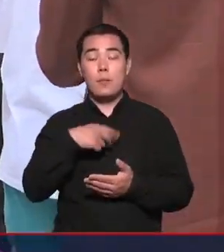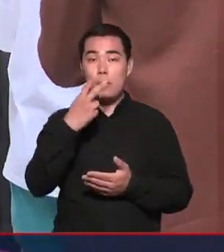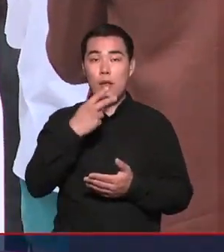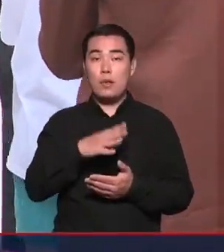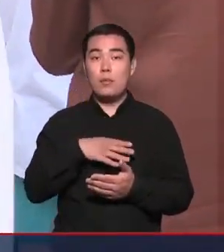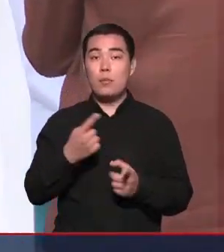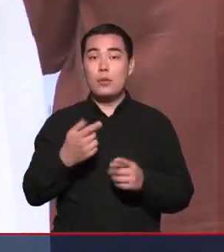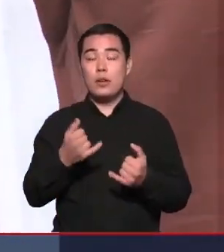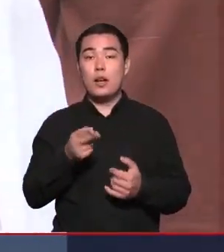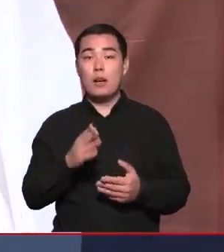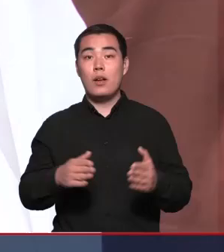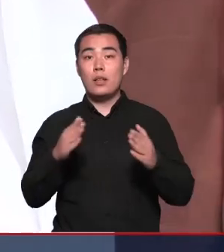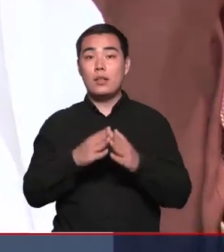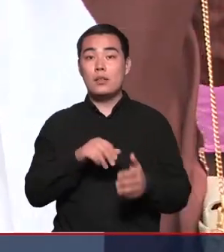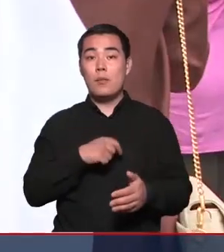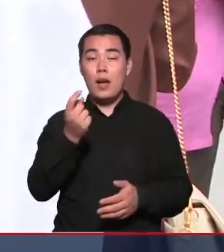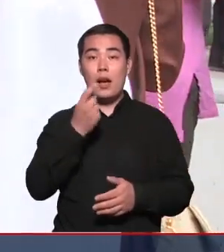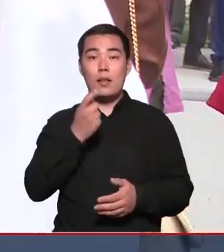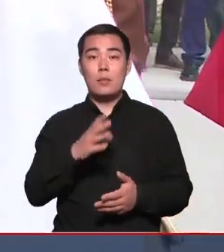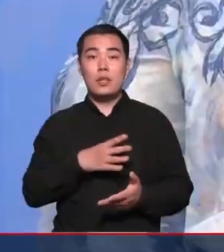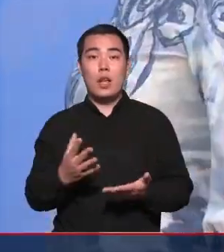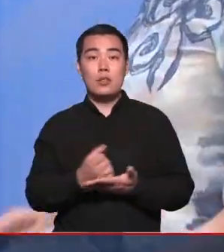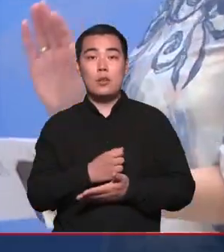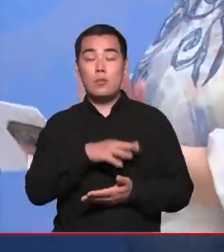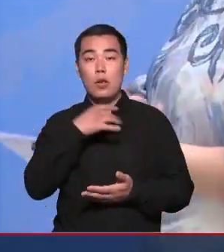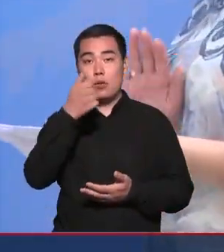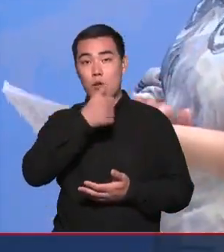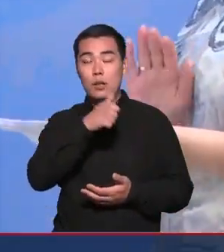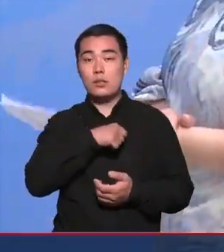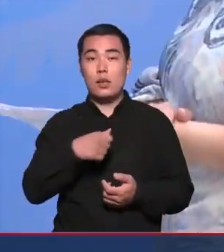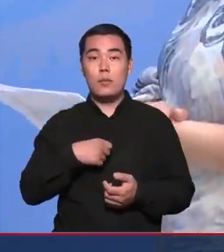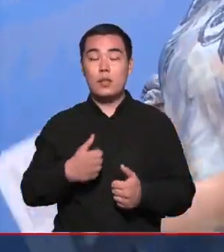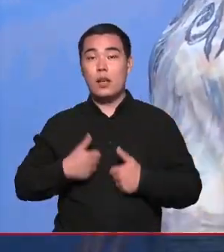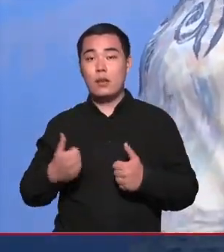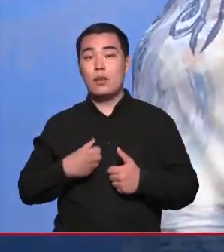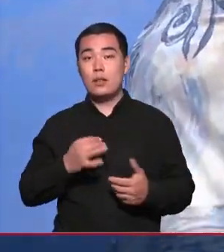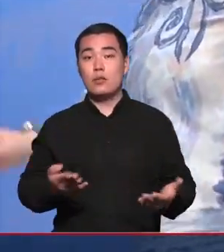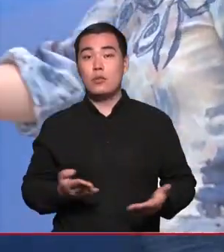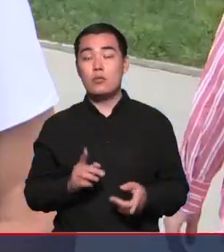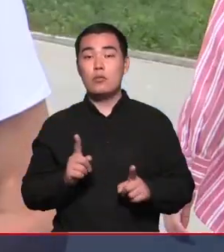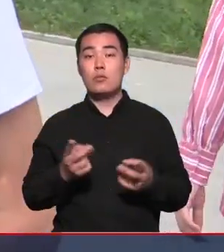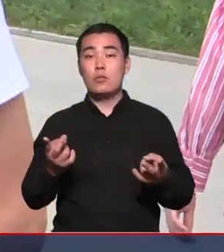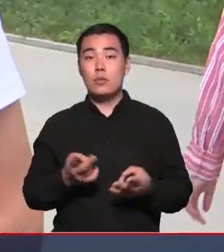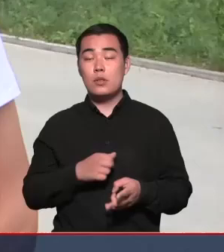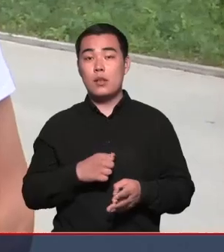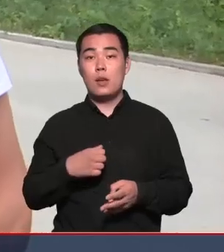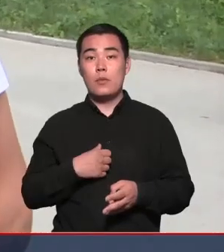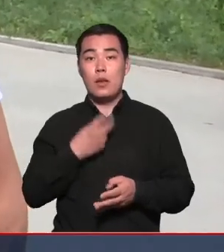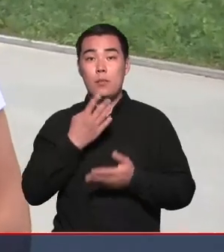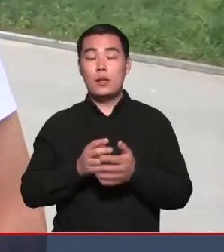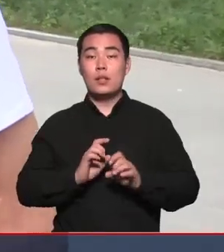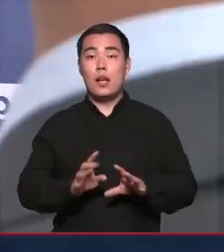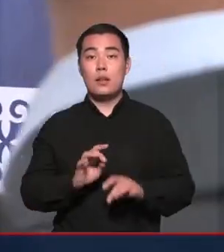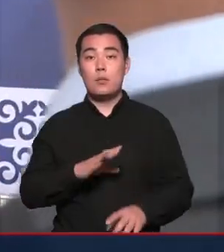алмады. Өйткені пәтер кілті иелерін тапты. Ұзақ жылғы еңбек өтілі барлар мен тұрғын үйге мұқтаж әріптестердің әлеуметтік жағдайы